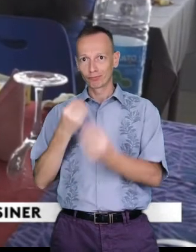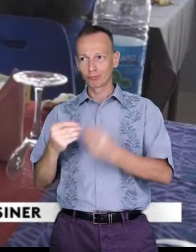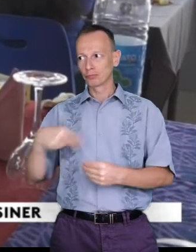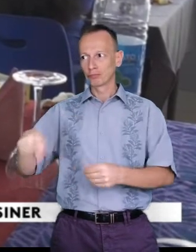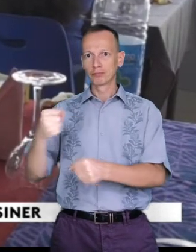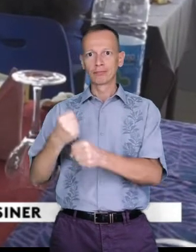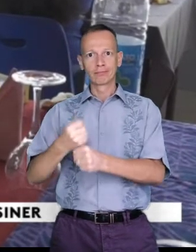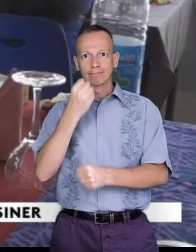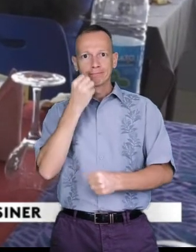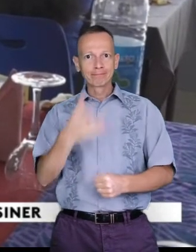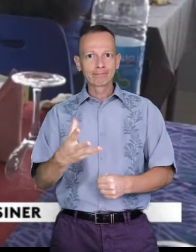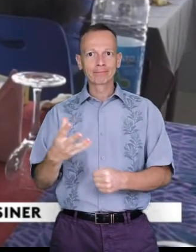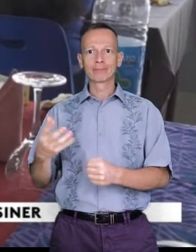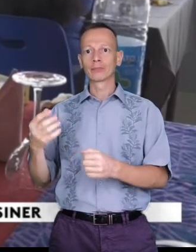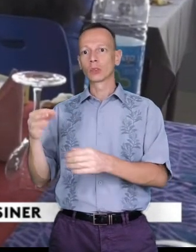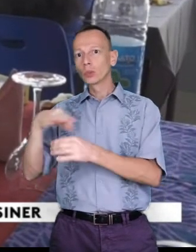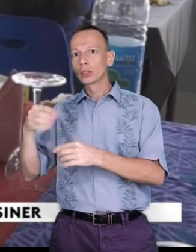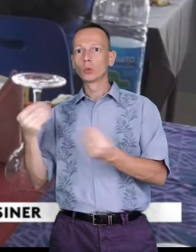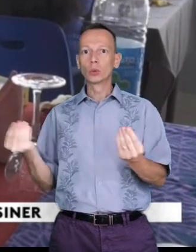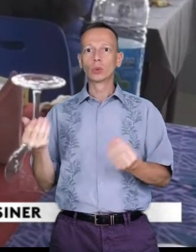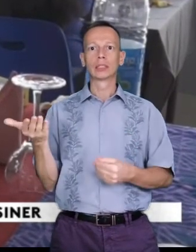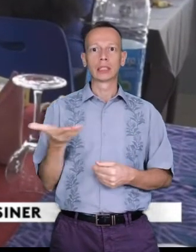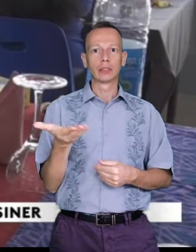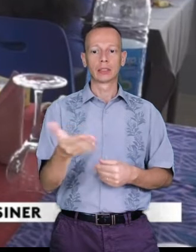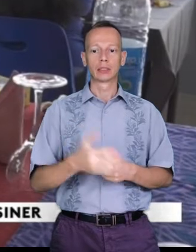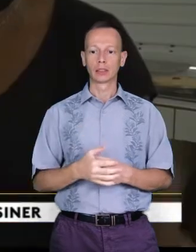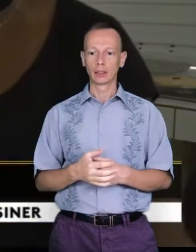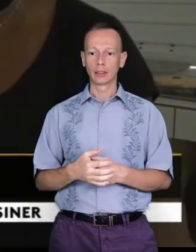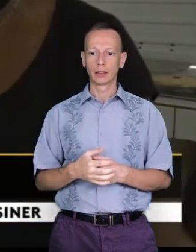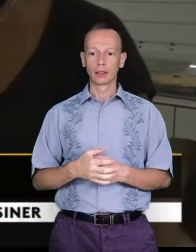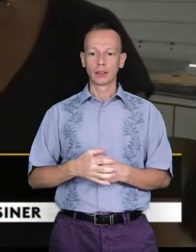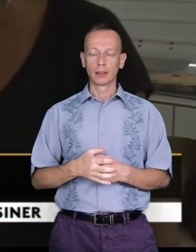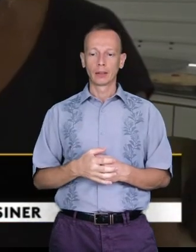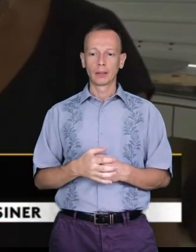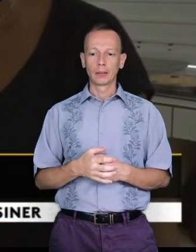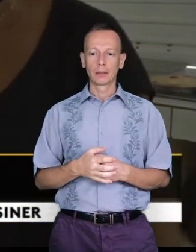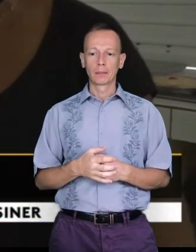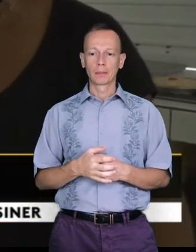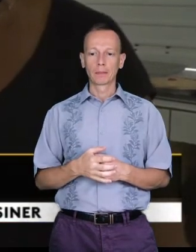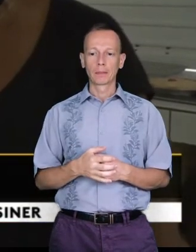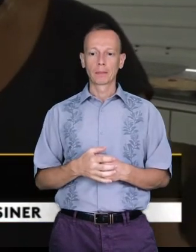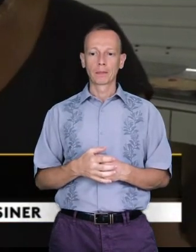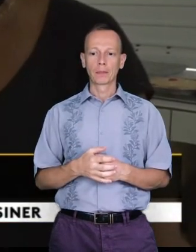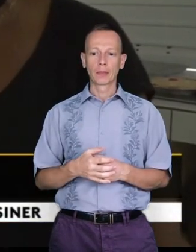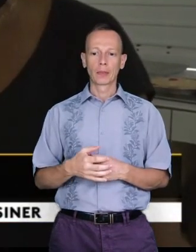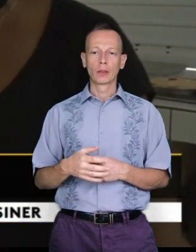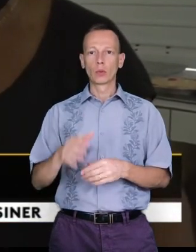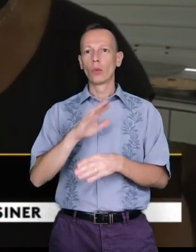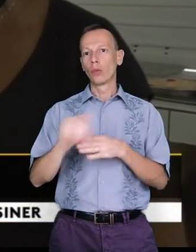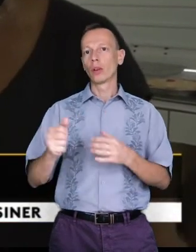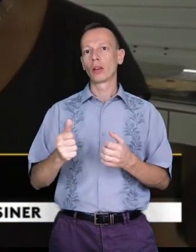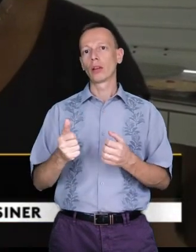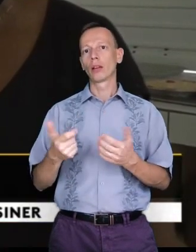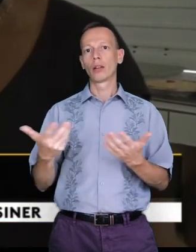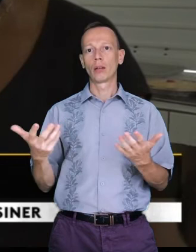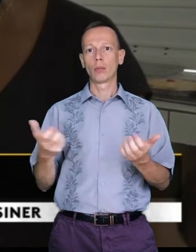puis ils font tous du super boulot, quoi, que ce soit en cuisine ou au service. On a fait un poisson sauce vanille